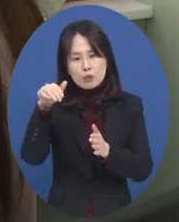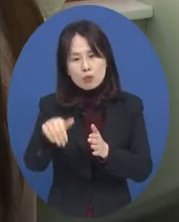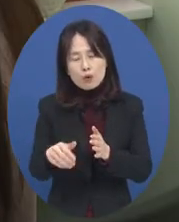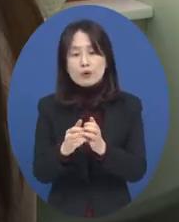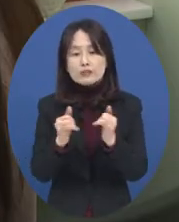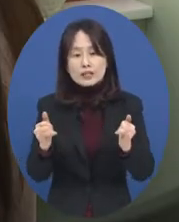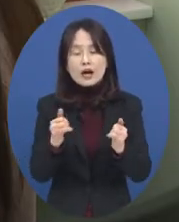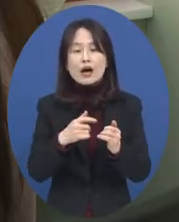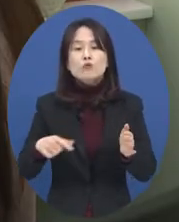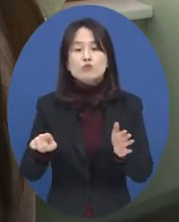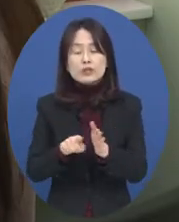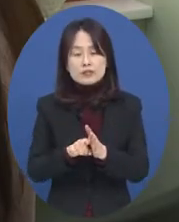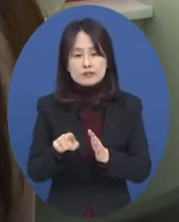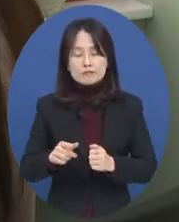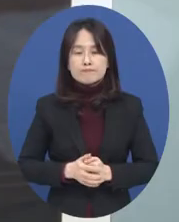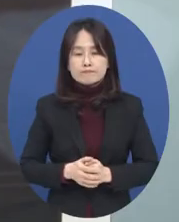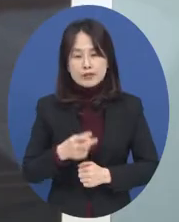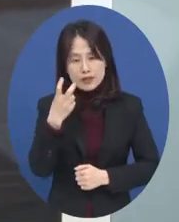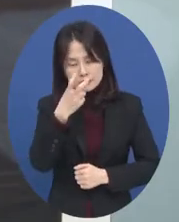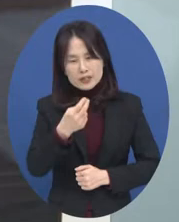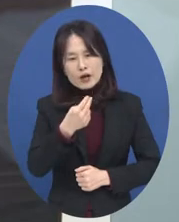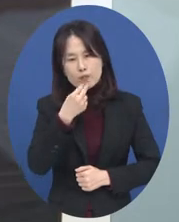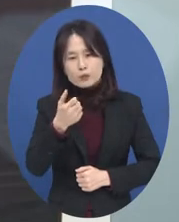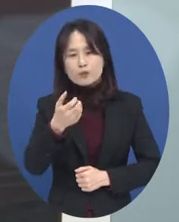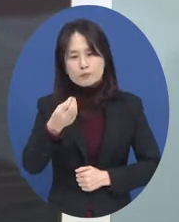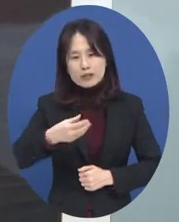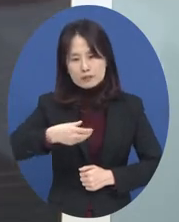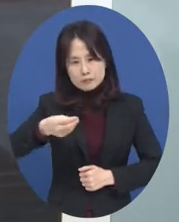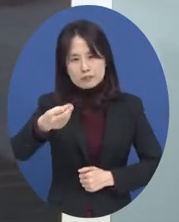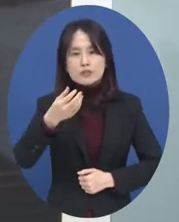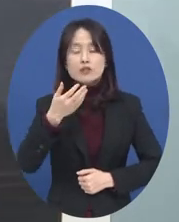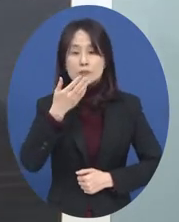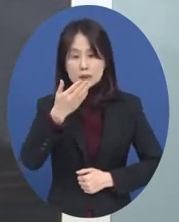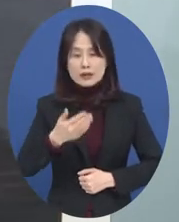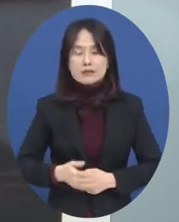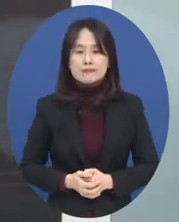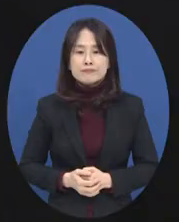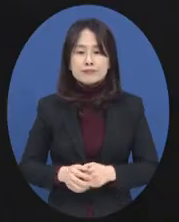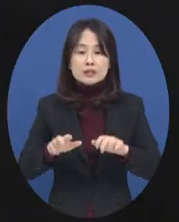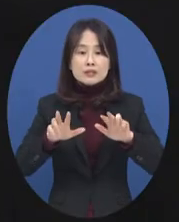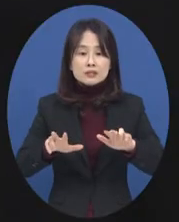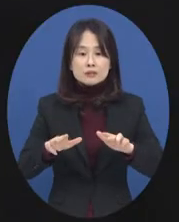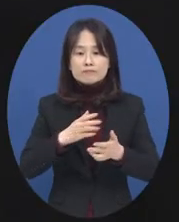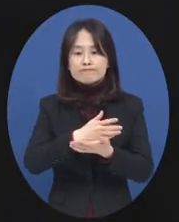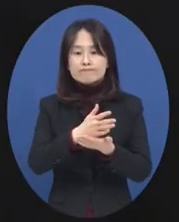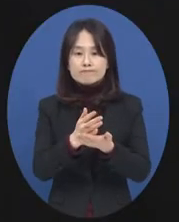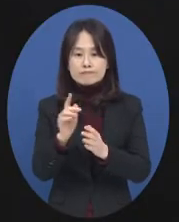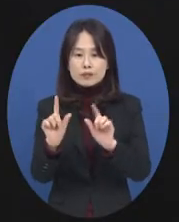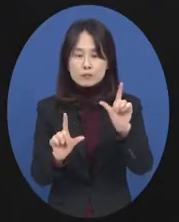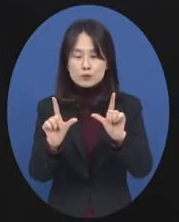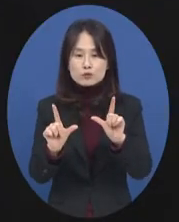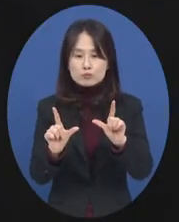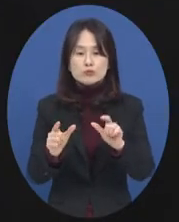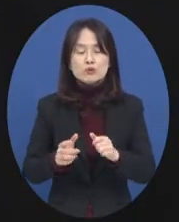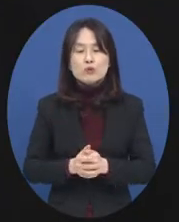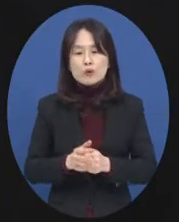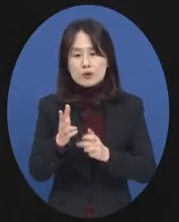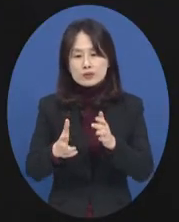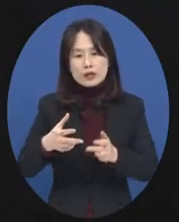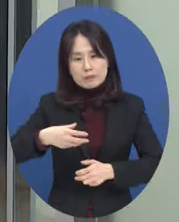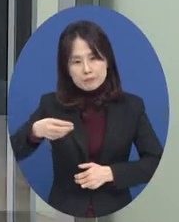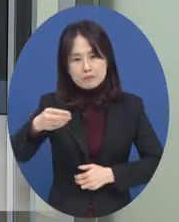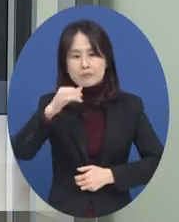경기 도민을 대상으로 심사 없이 50만 원까지 빌려주다가 지금은 다양한 형태의 대출로